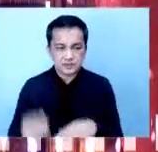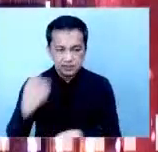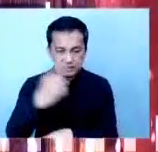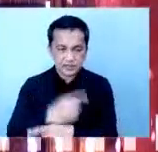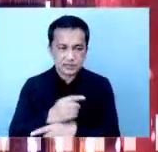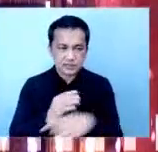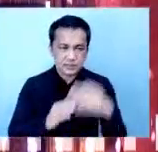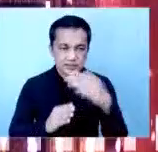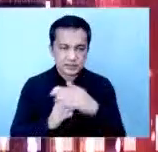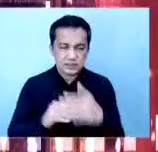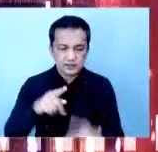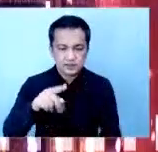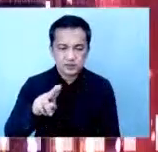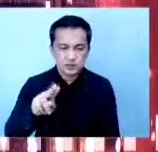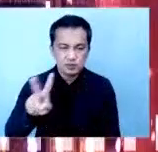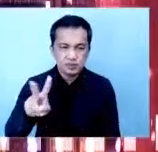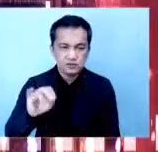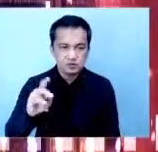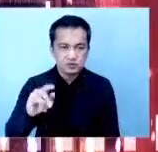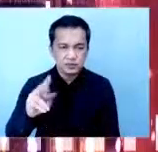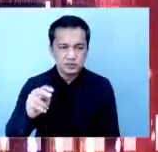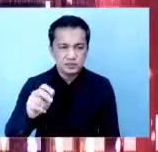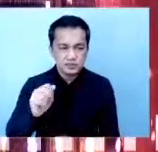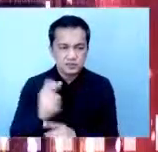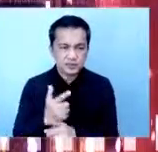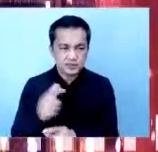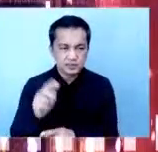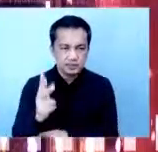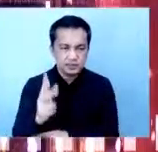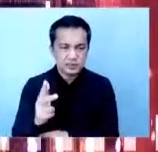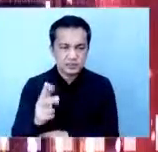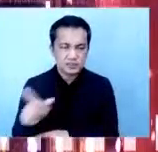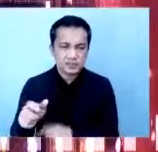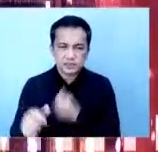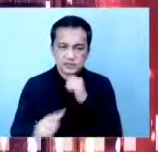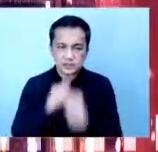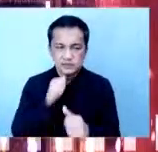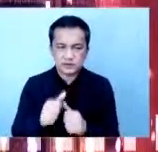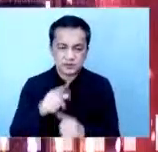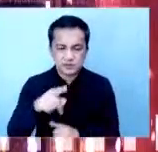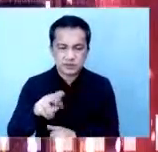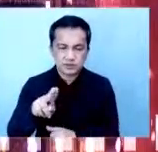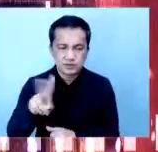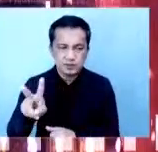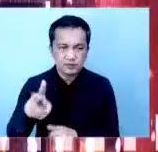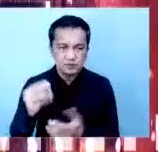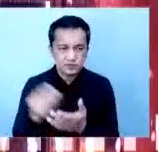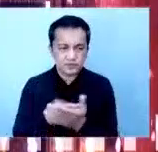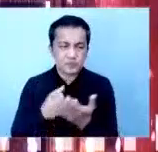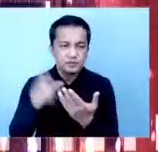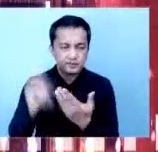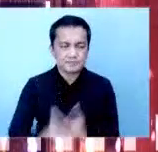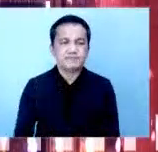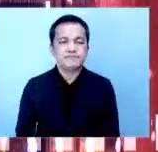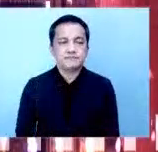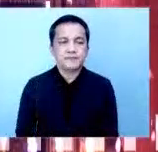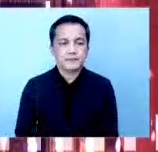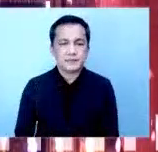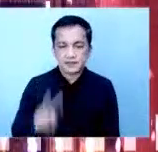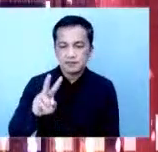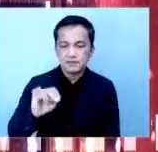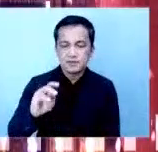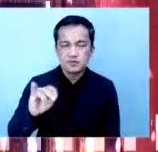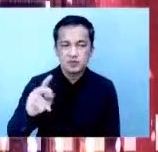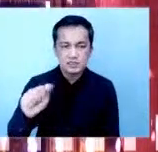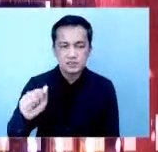PUV consolidation sa April 30. Pagtutol pa rin nila ito sa PUV modernization program. Ayon kay Valbuena,